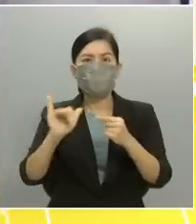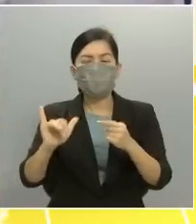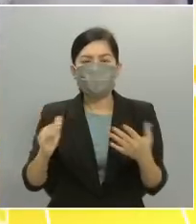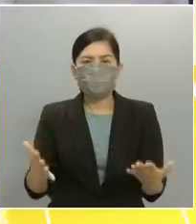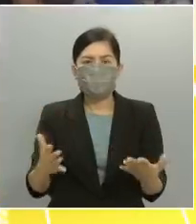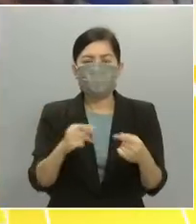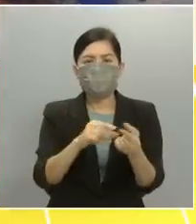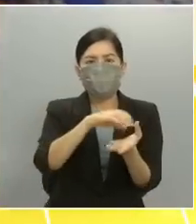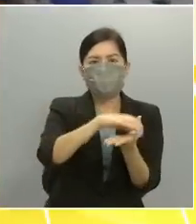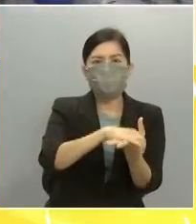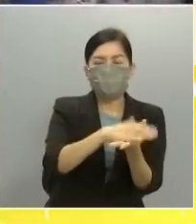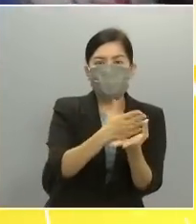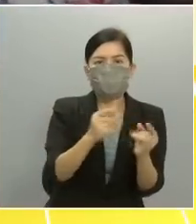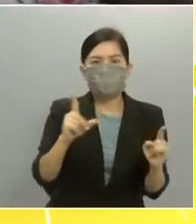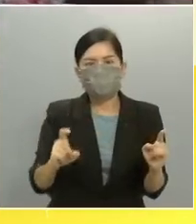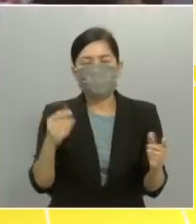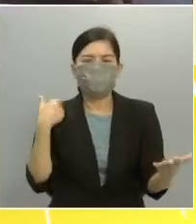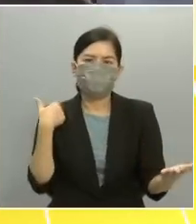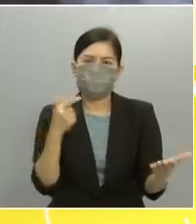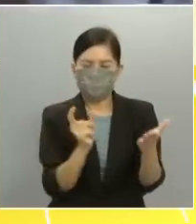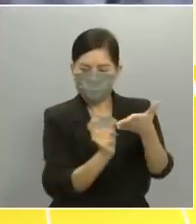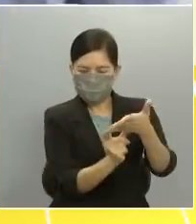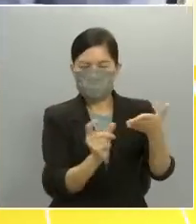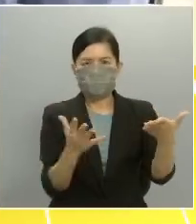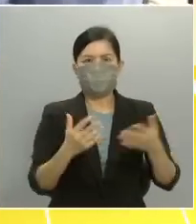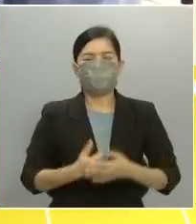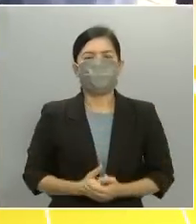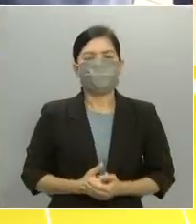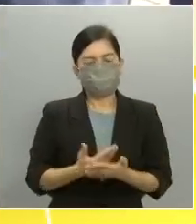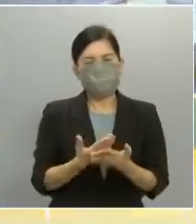ามา ค่ะ อันนี้ยกเป็นอีกตัวอย่างหนึ่งนะครับท่านผู้ชมครับแล้วเรากลับมาว่ากันต่อ